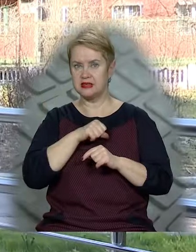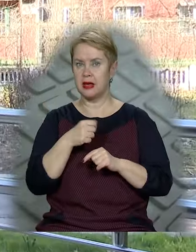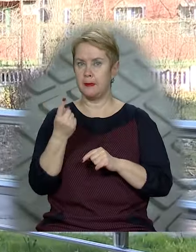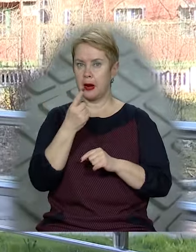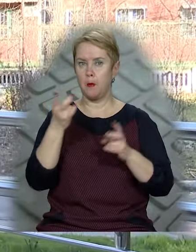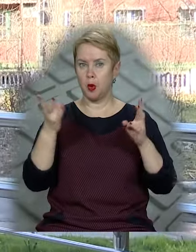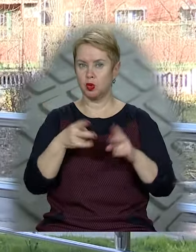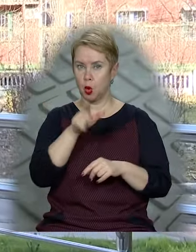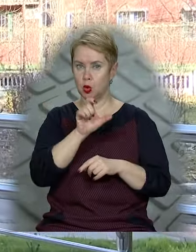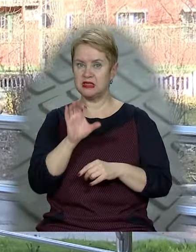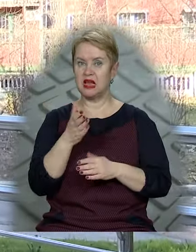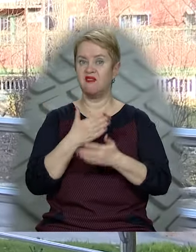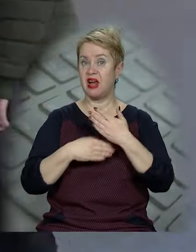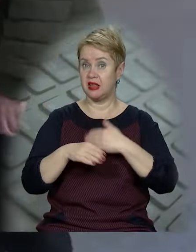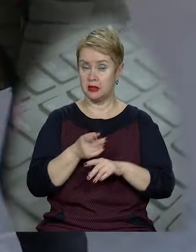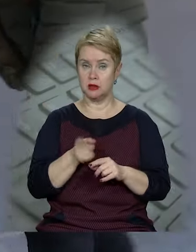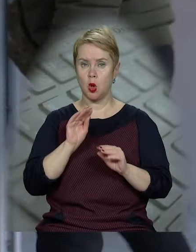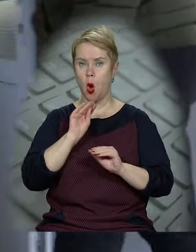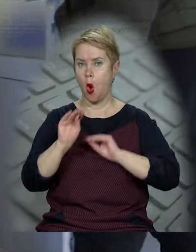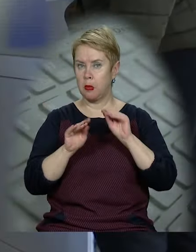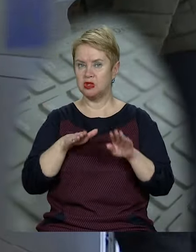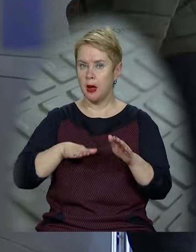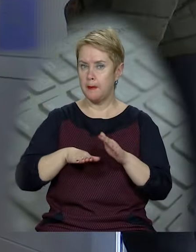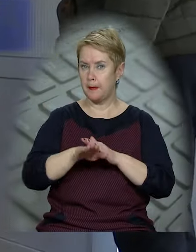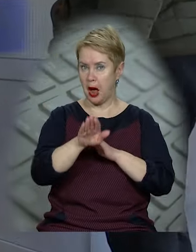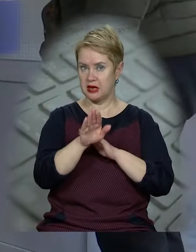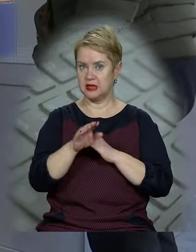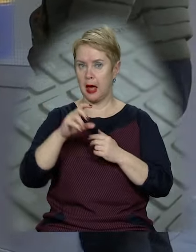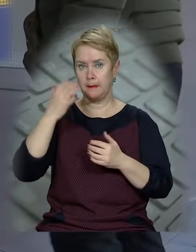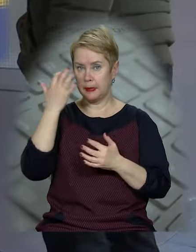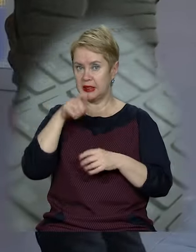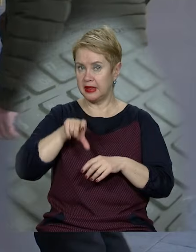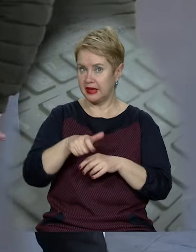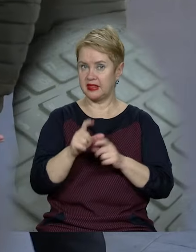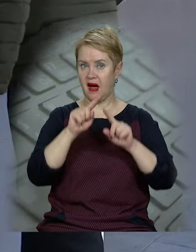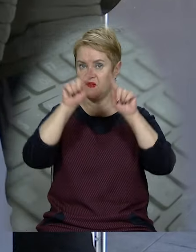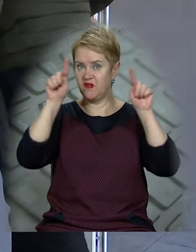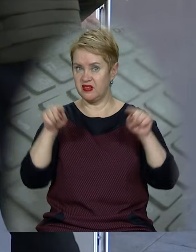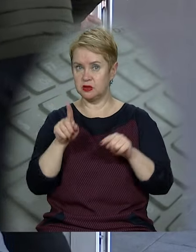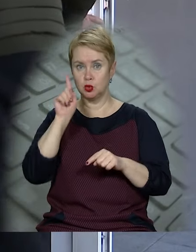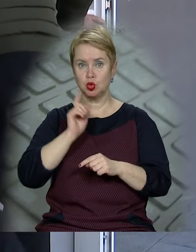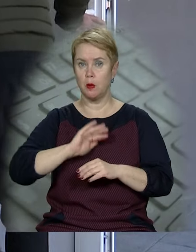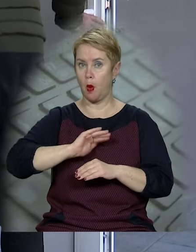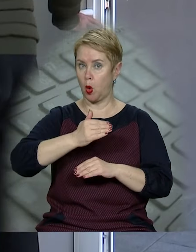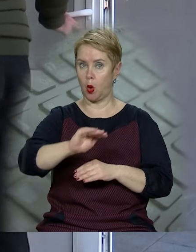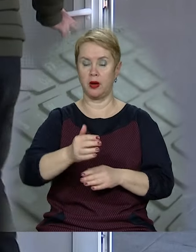й потреби людей з інвалідністю. Облаштовані пандус, тактильна плитка та вивіска, зручні пороги.